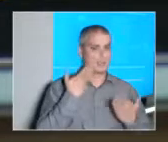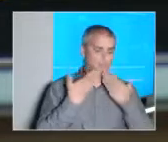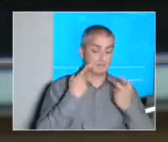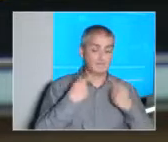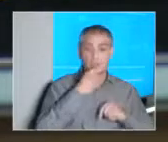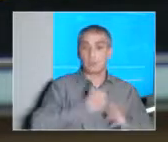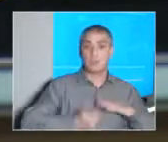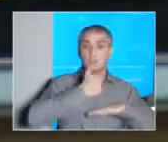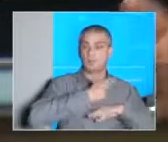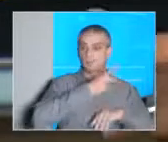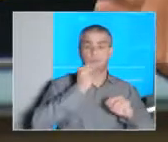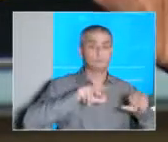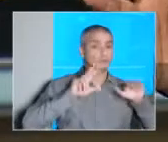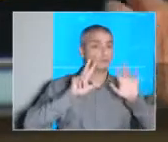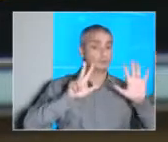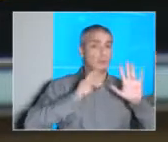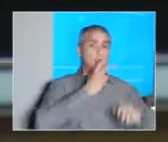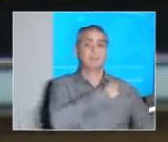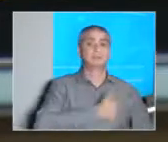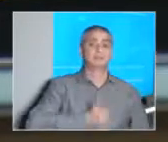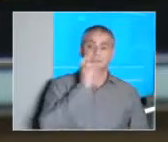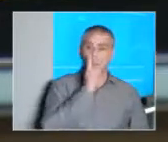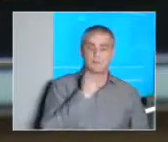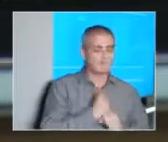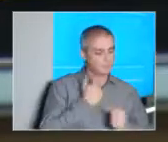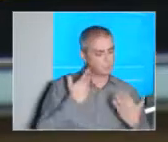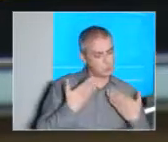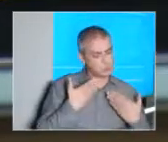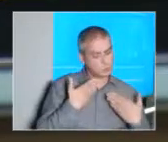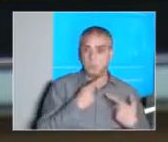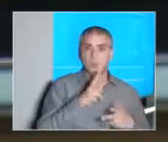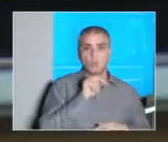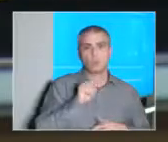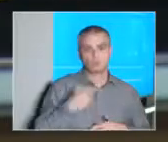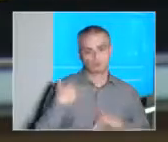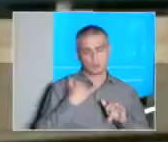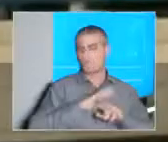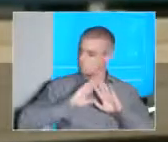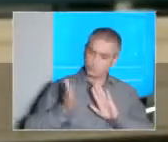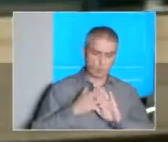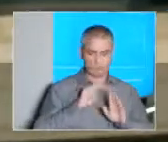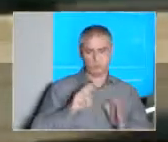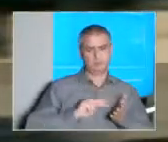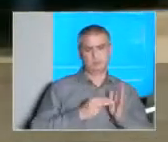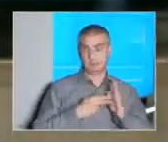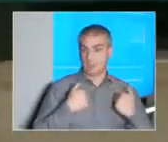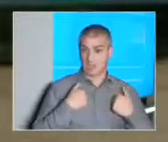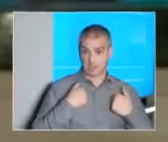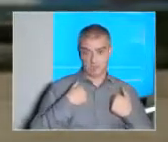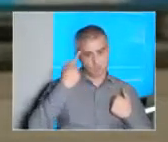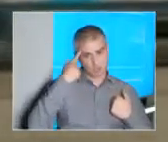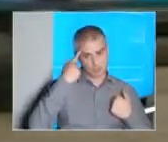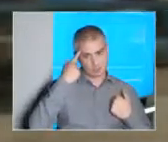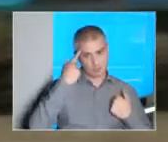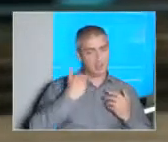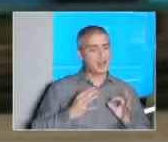הוועדה בראשותו עם 8 שרים, וקיימו דיונים על פי נושאים שאנחנו הבאנו, וכולם נושאים אסטרטגיים. אני מאלו שיודעים לדחות